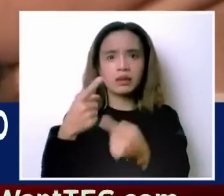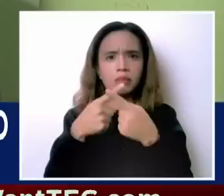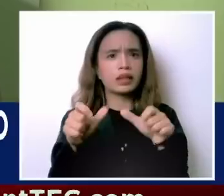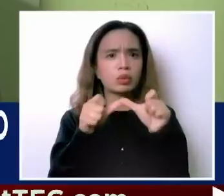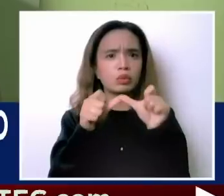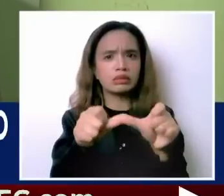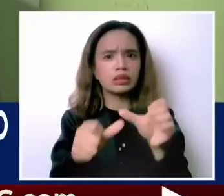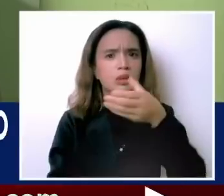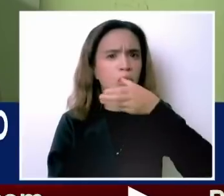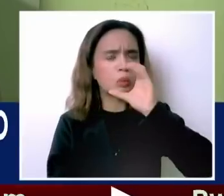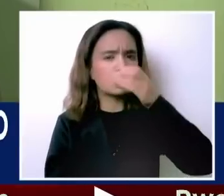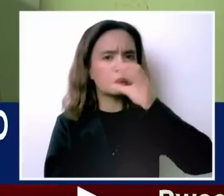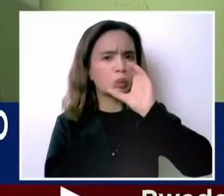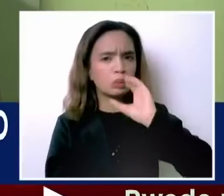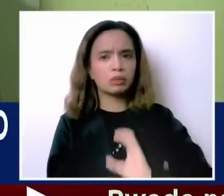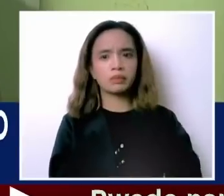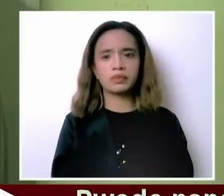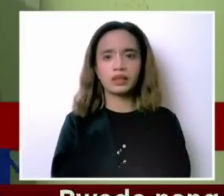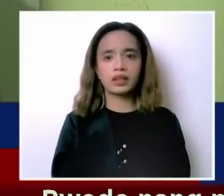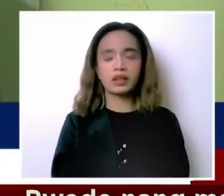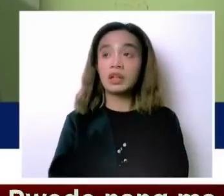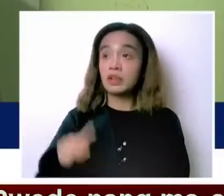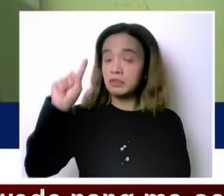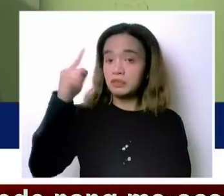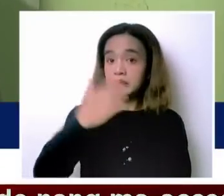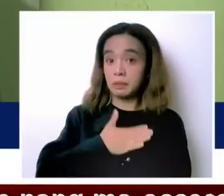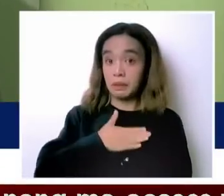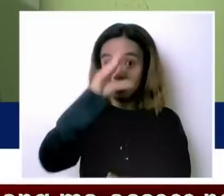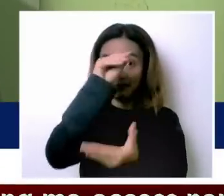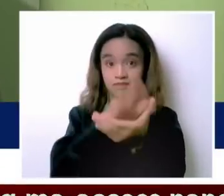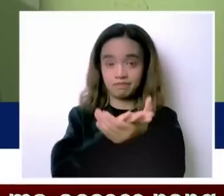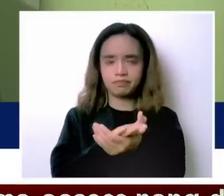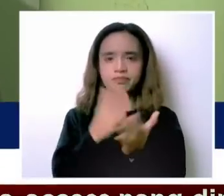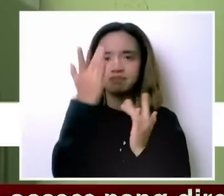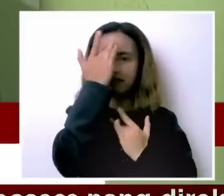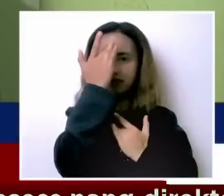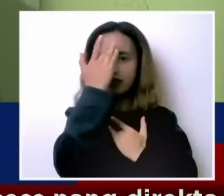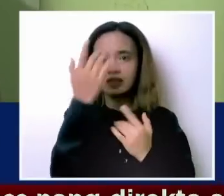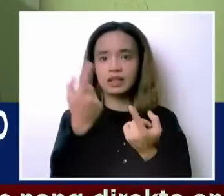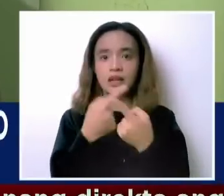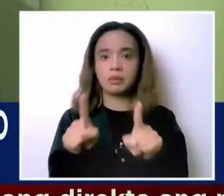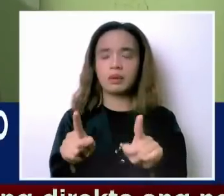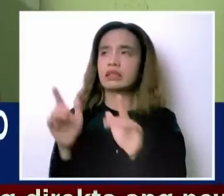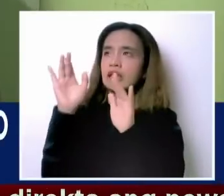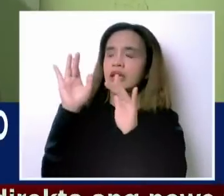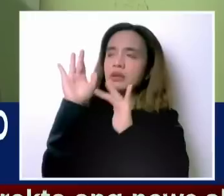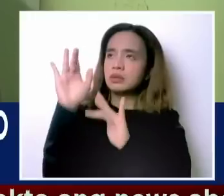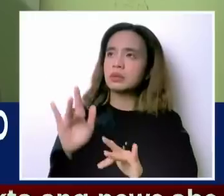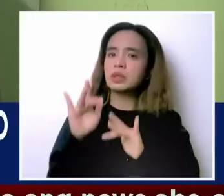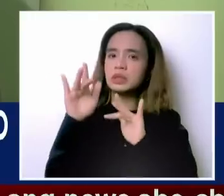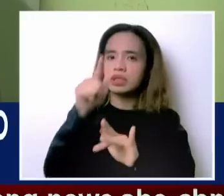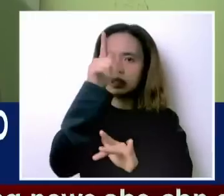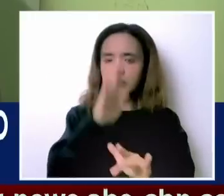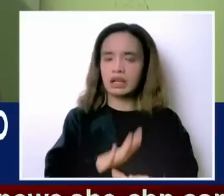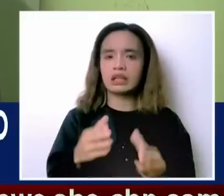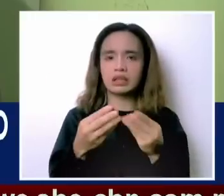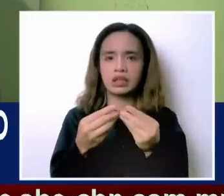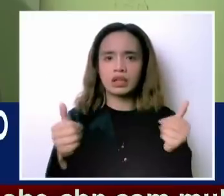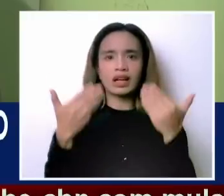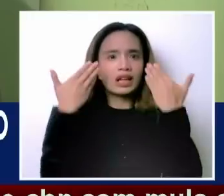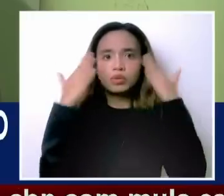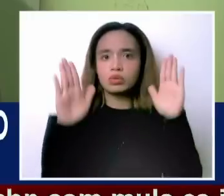nito. Yun ang una, ang aking asawa nagkasakit, pero ngayon naman awa ng Diyos na recover. Hindi ko lang po alam kung saan nagmula